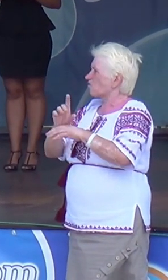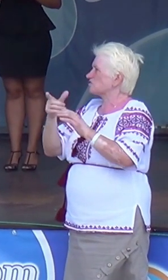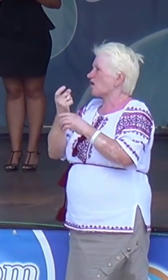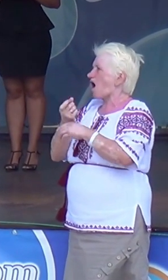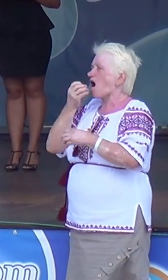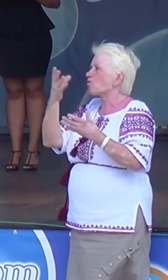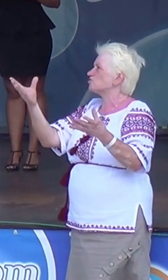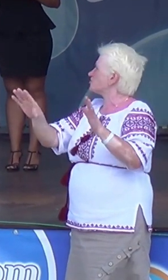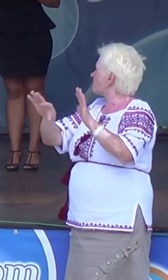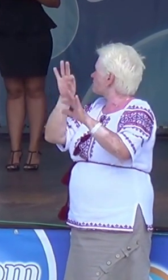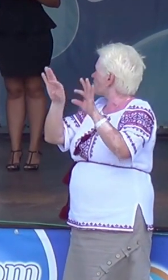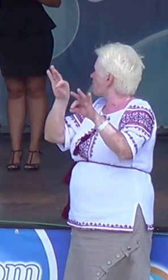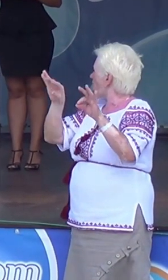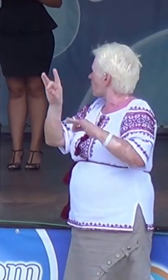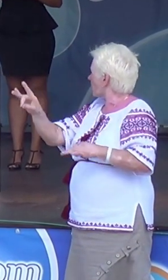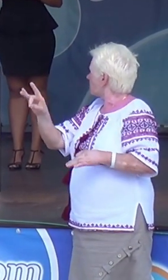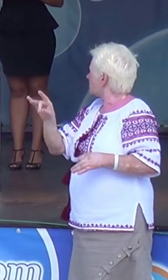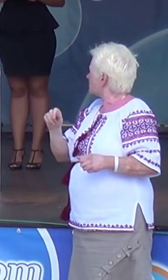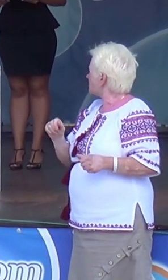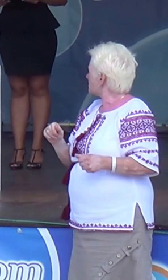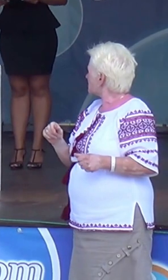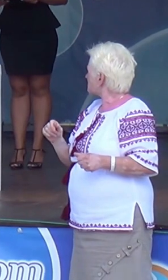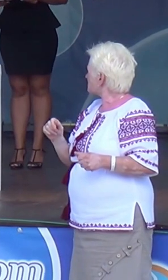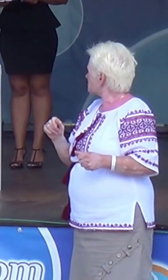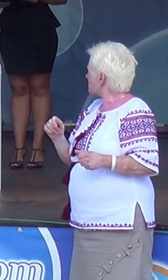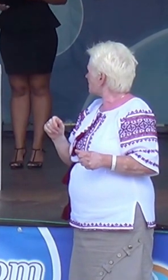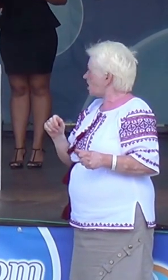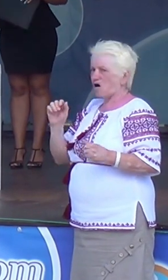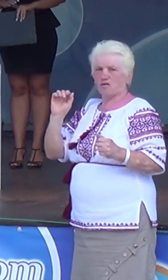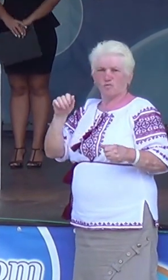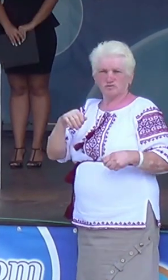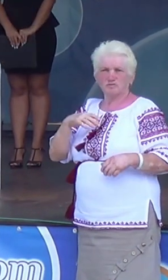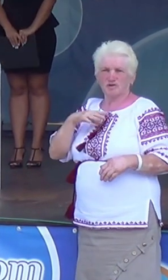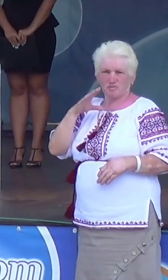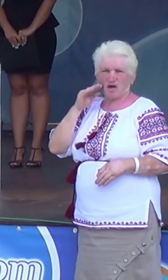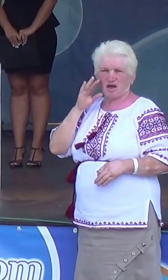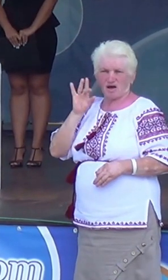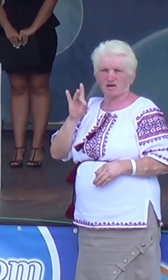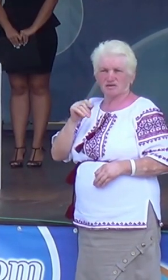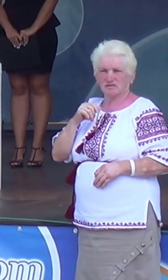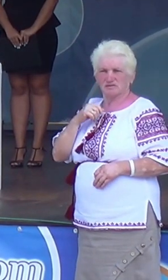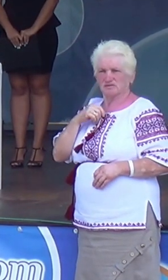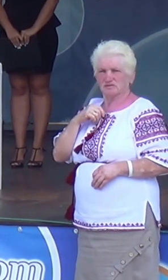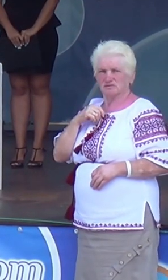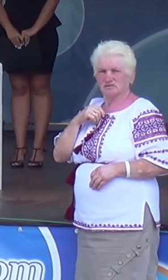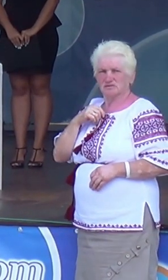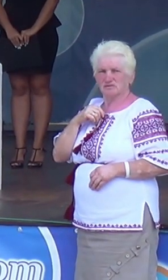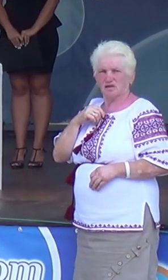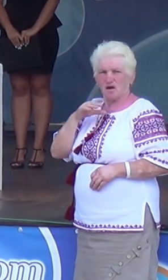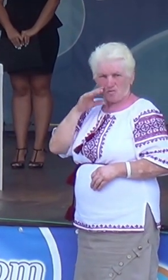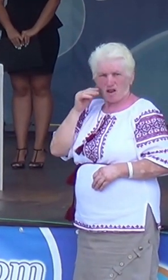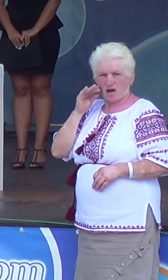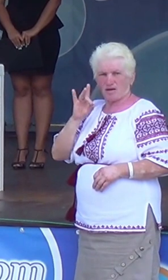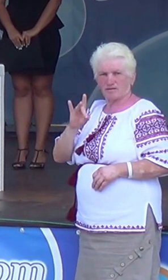со стороны организаторов. А колкото до мен, в кръга на шегата, разбира се,